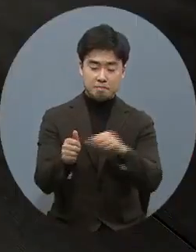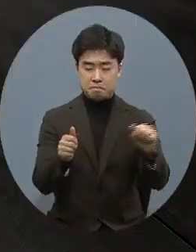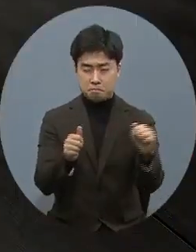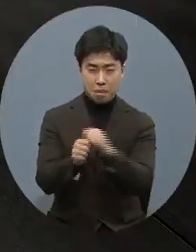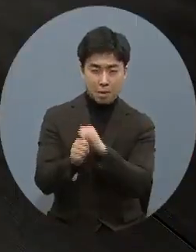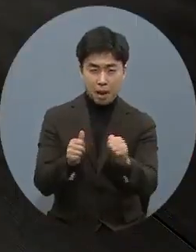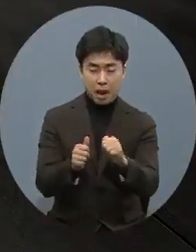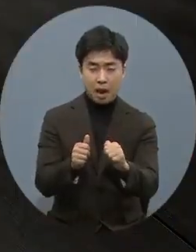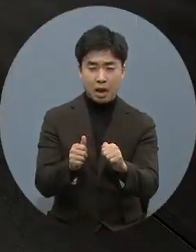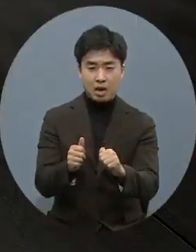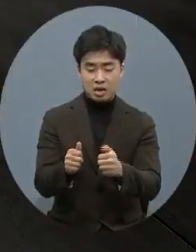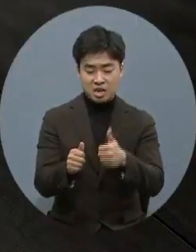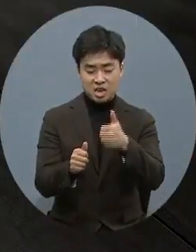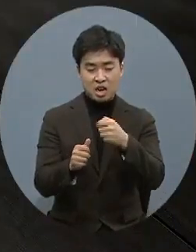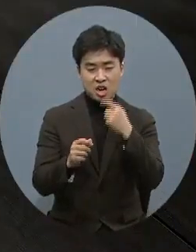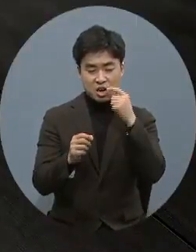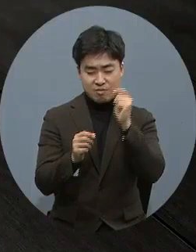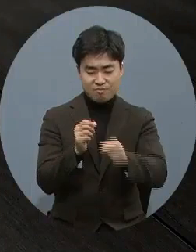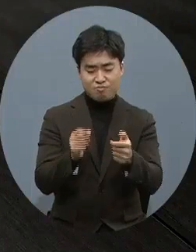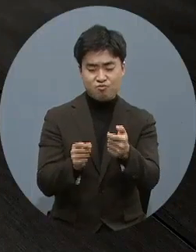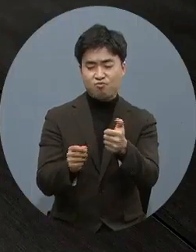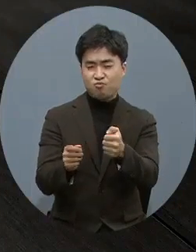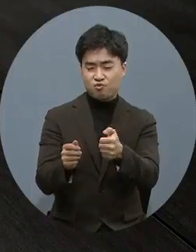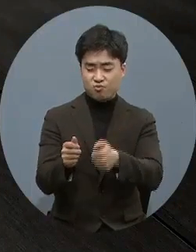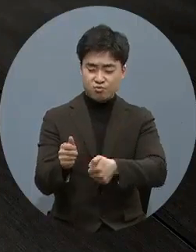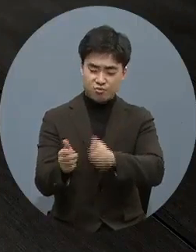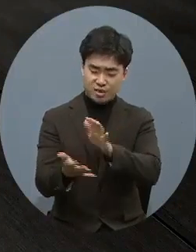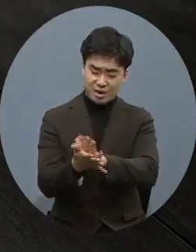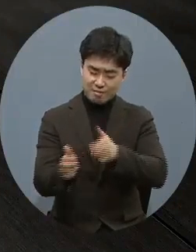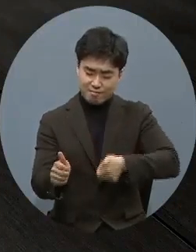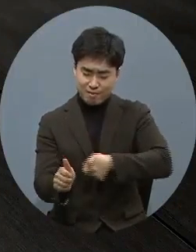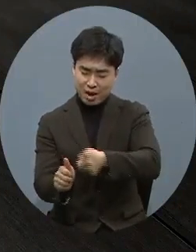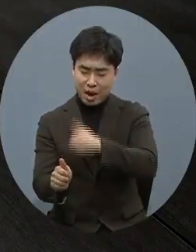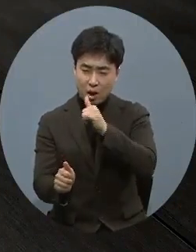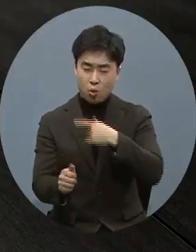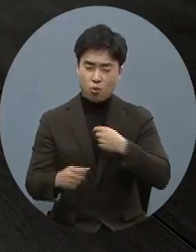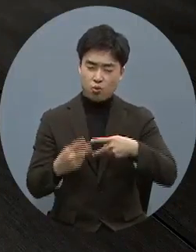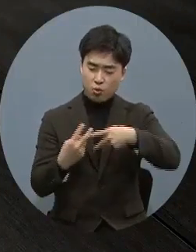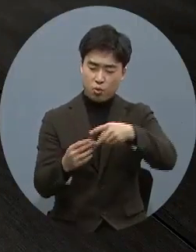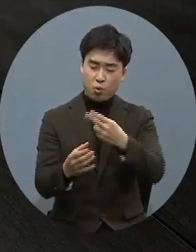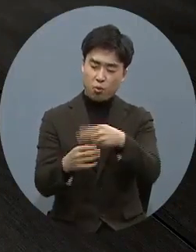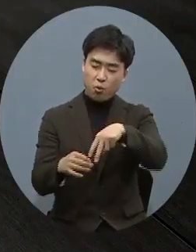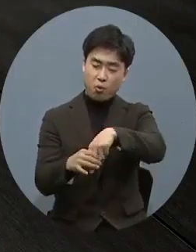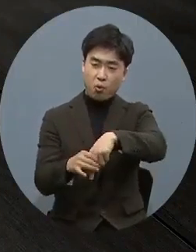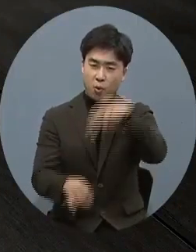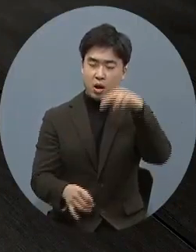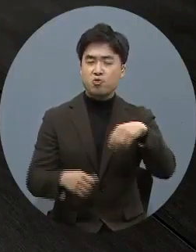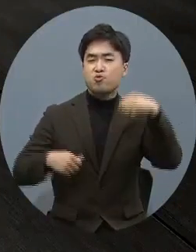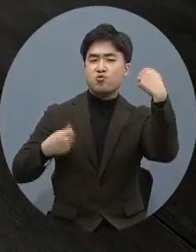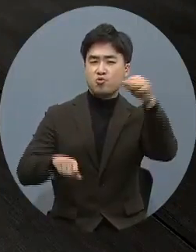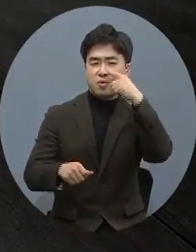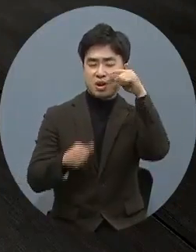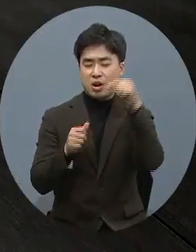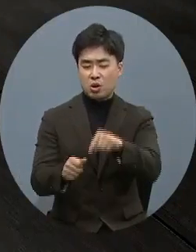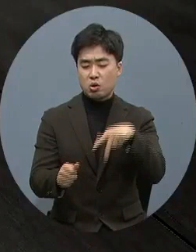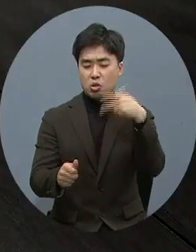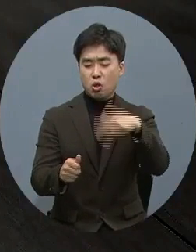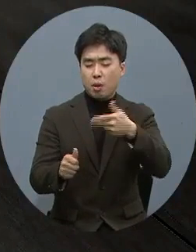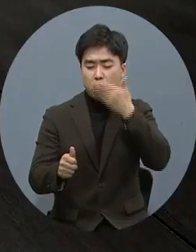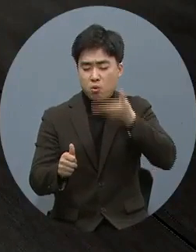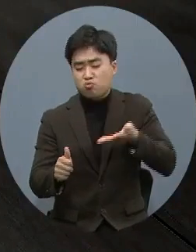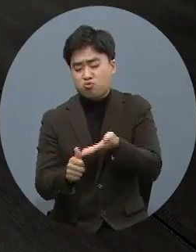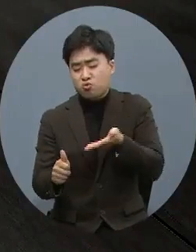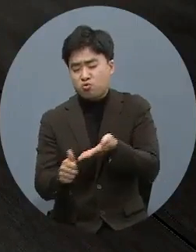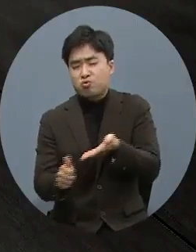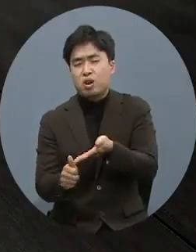때리다가 라이터로 몸을 지지기도 했고 옷을 다 벗게 한 뒤 춤을 추게 하거나 소변을 먹게 하는 등의